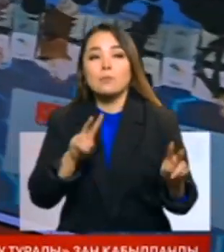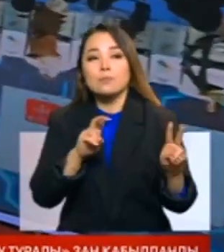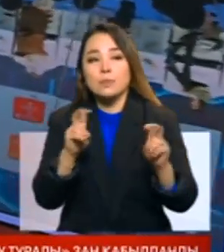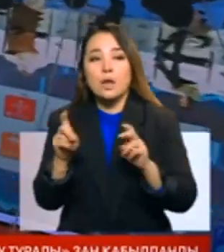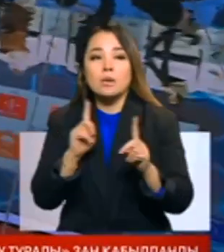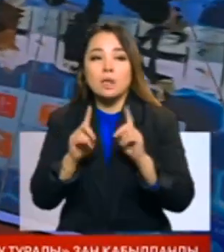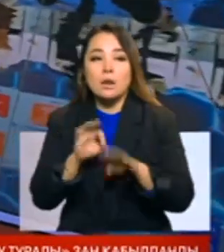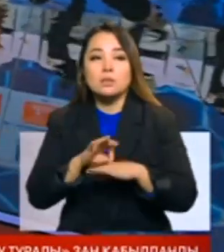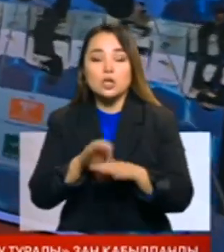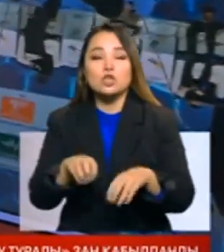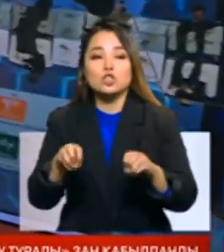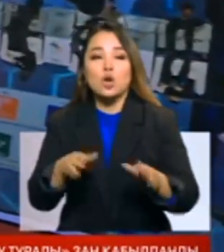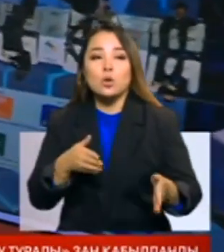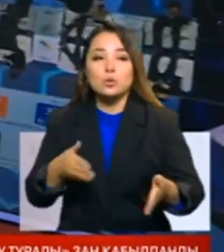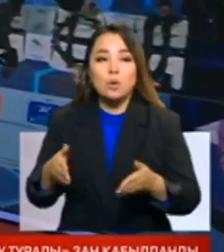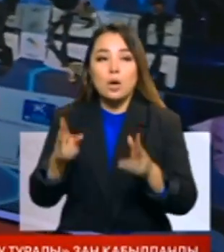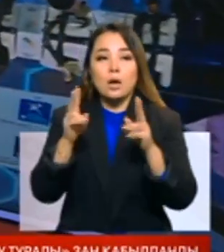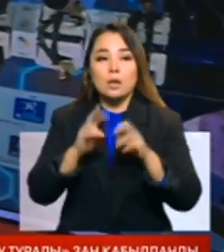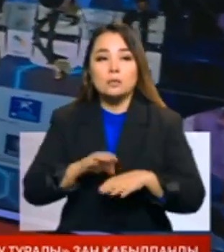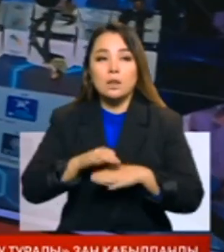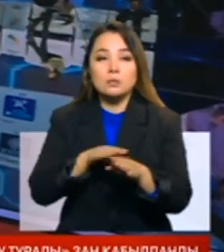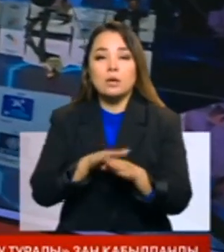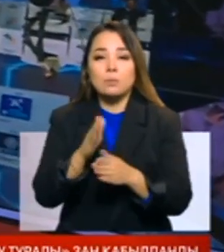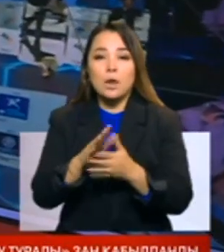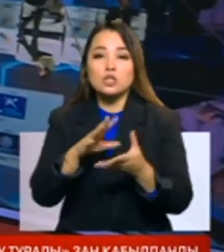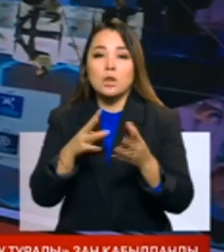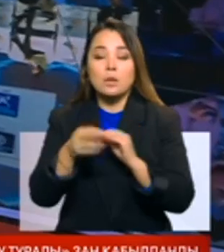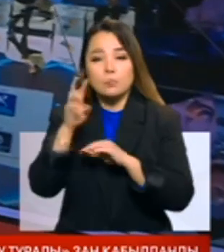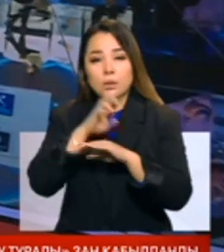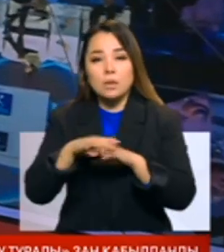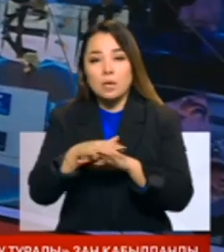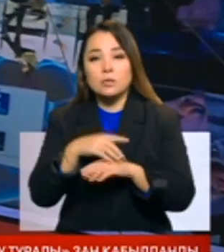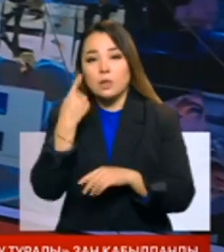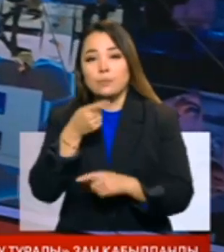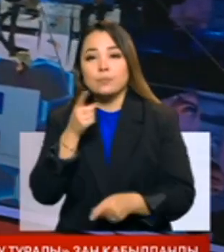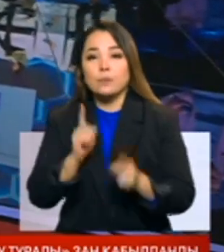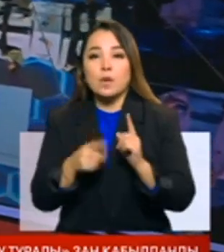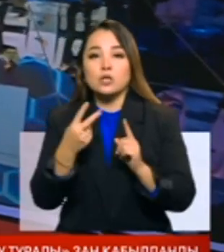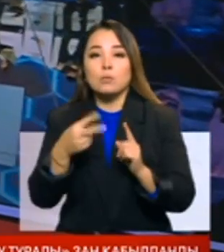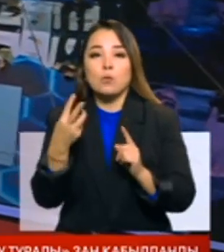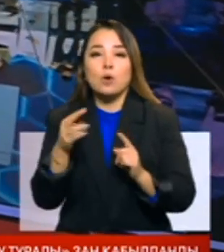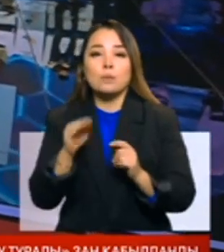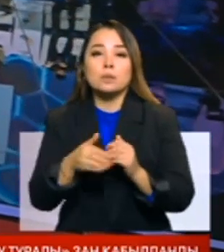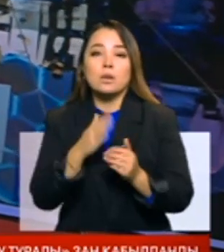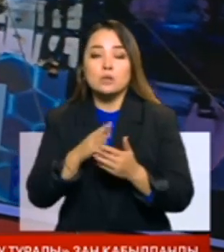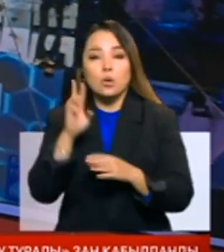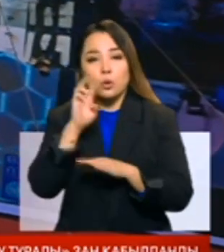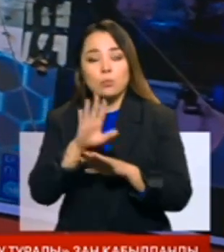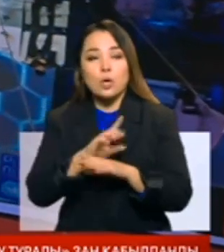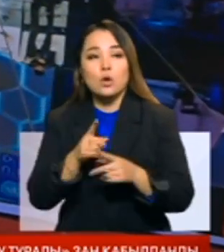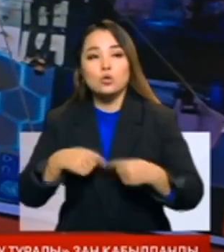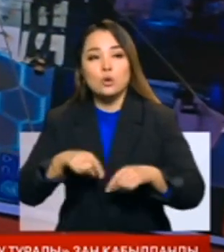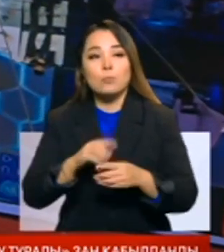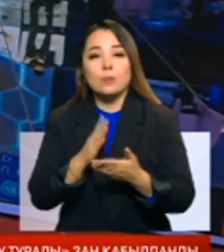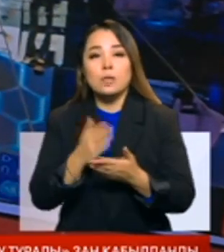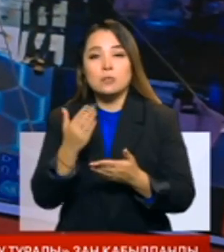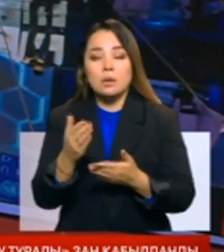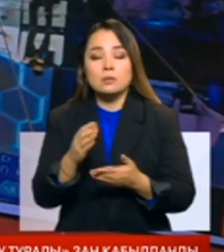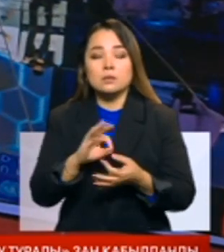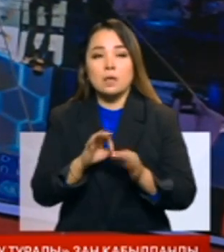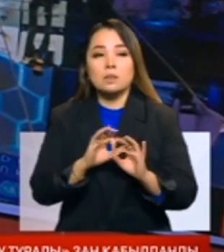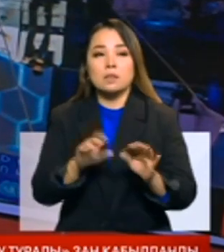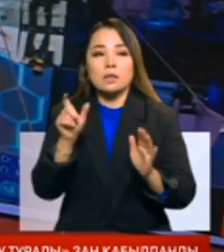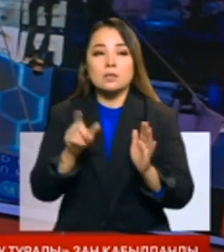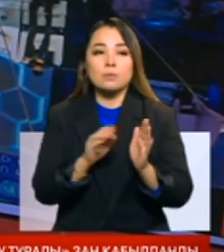мәселелер талқыланып, шешу жолдары қарастырылып жатыр. Жалпы елімізде ресми тіркелген 23 мыңнан аса үкіметтік емес ұйым бар. Самал